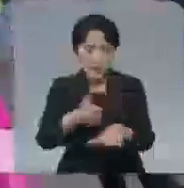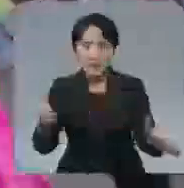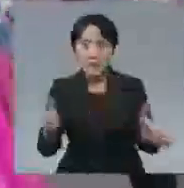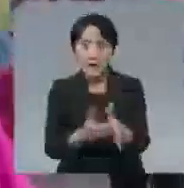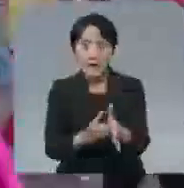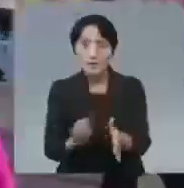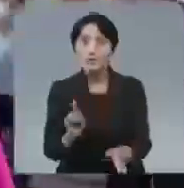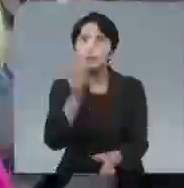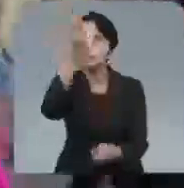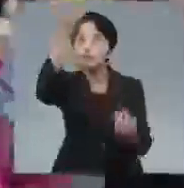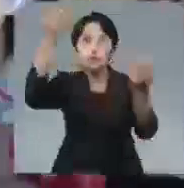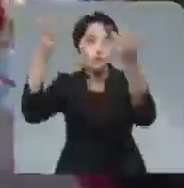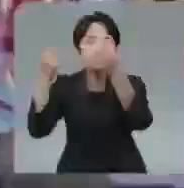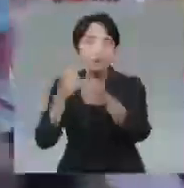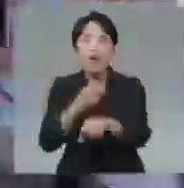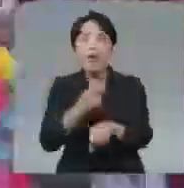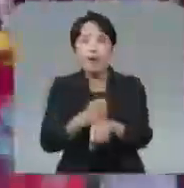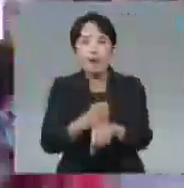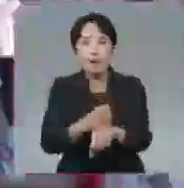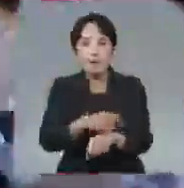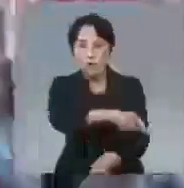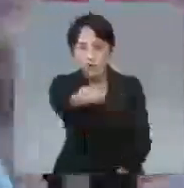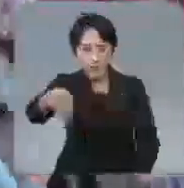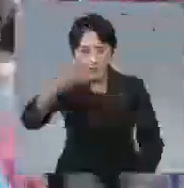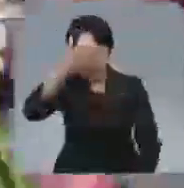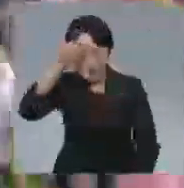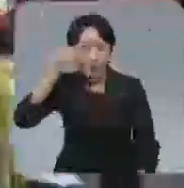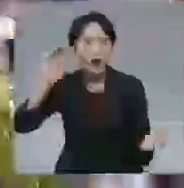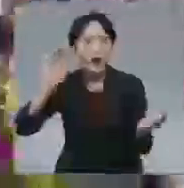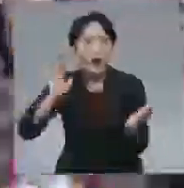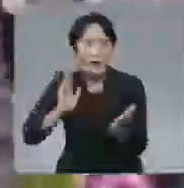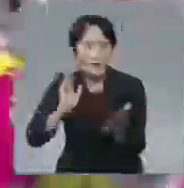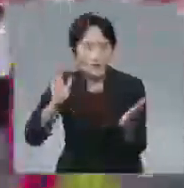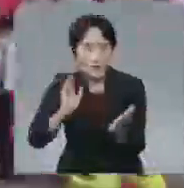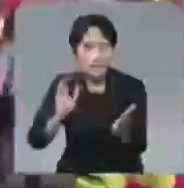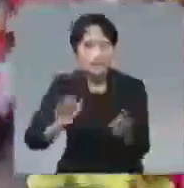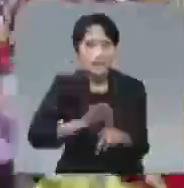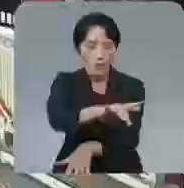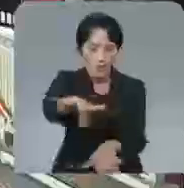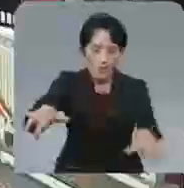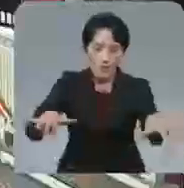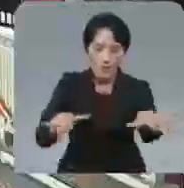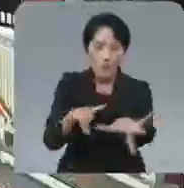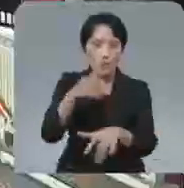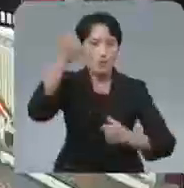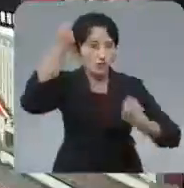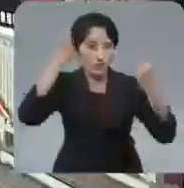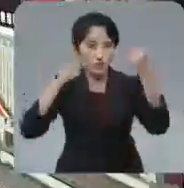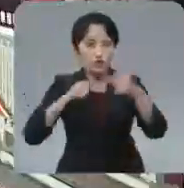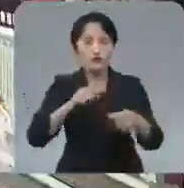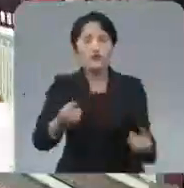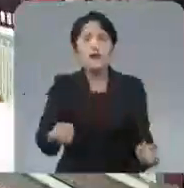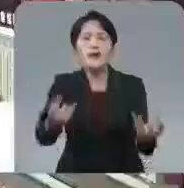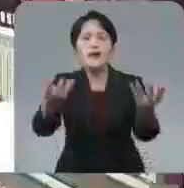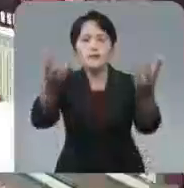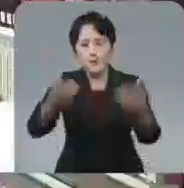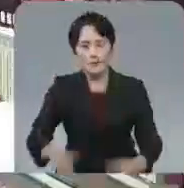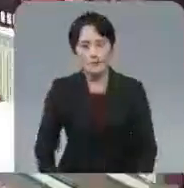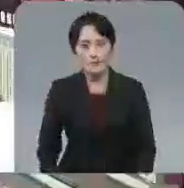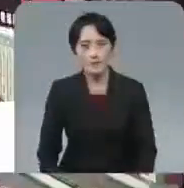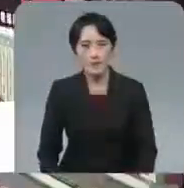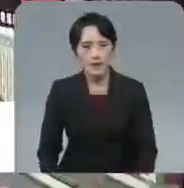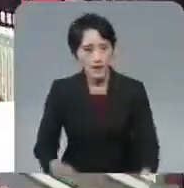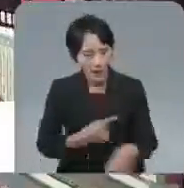ますまた新型の戦略兵器も登場しなかったということです軍事パレード